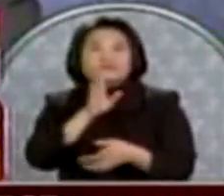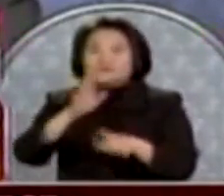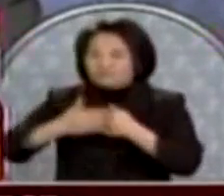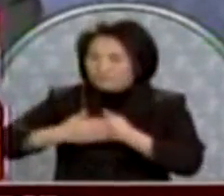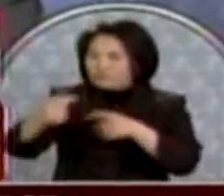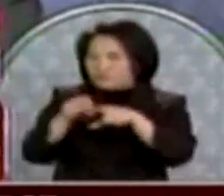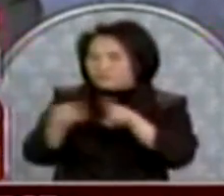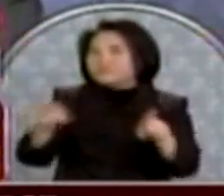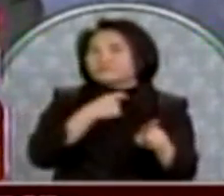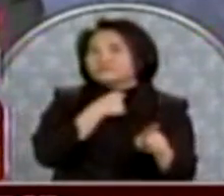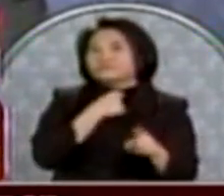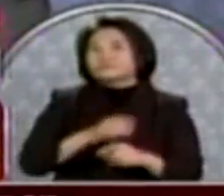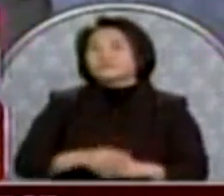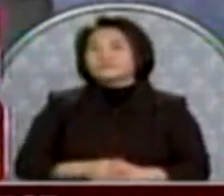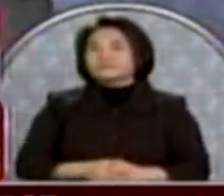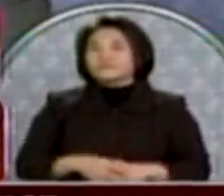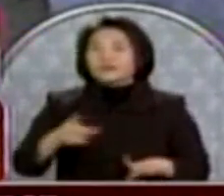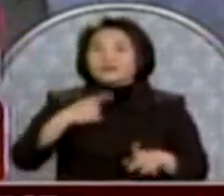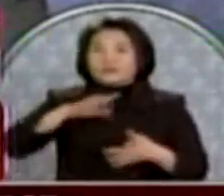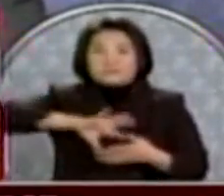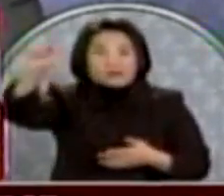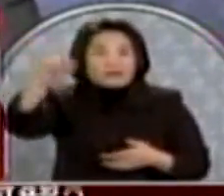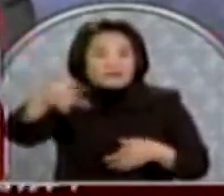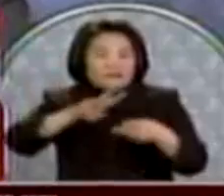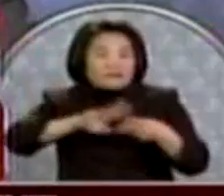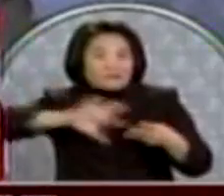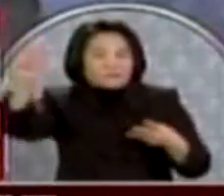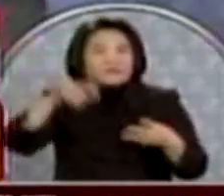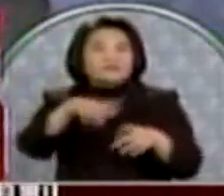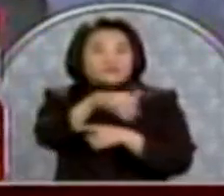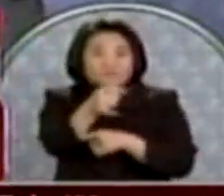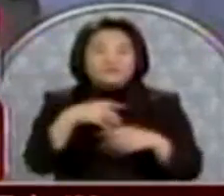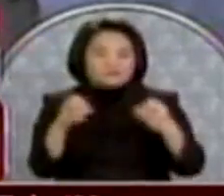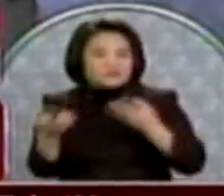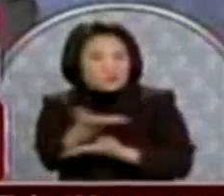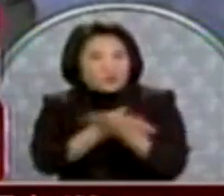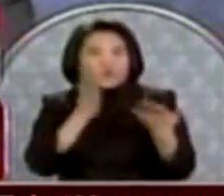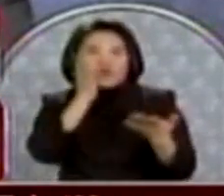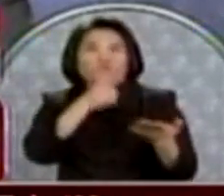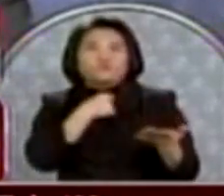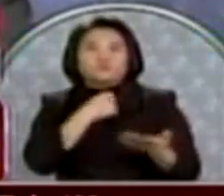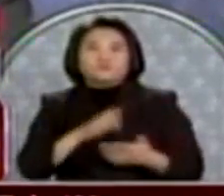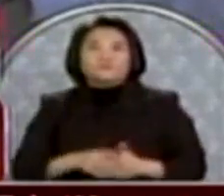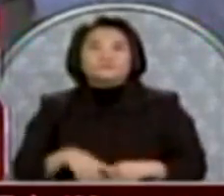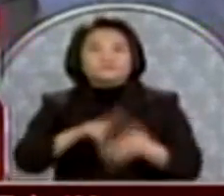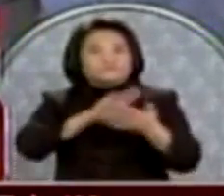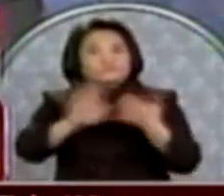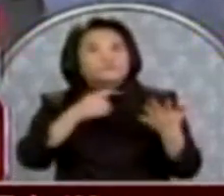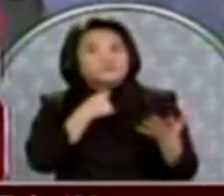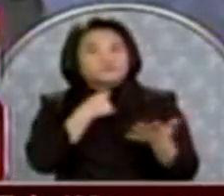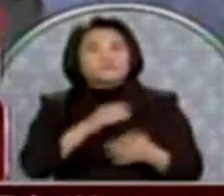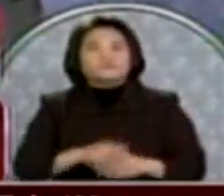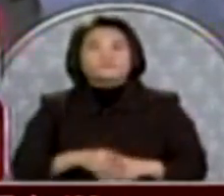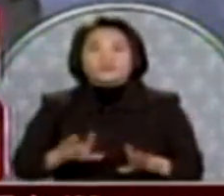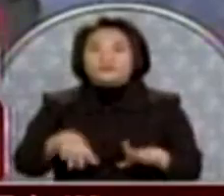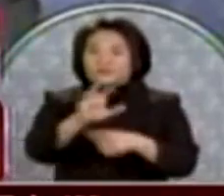是程序要公平，要跟我们被征收的对象有一个沟通的机会。至于新型的农